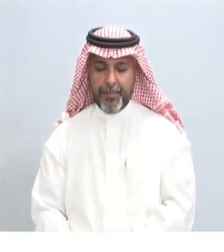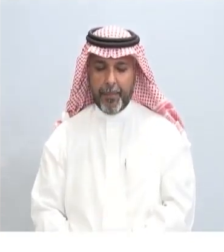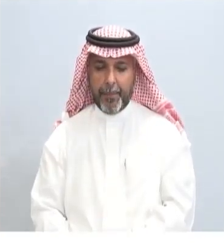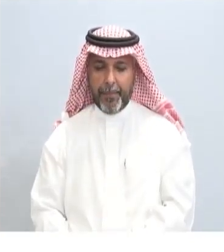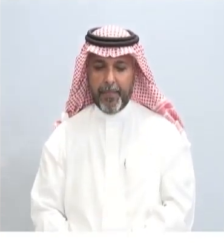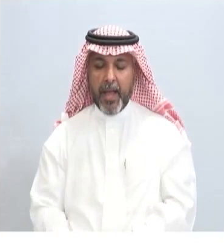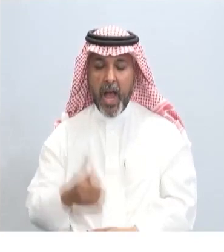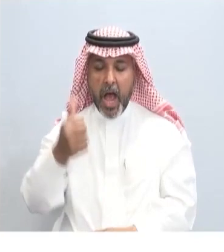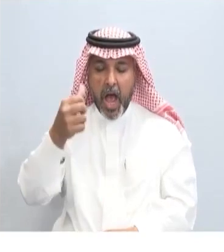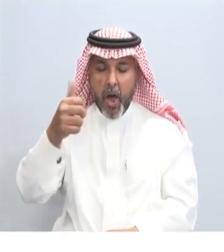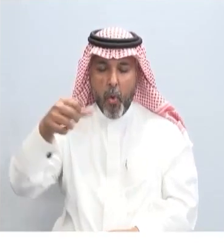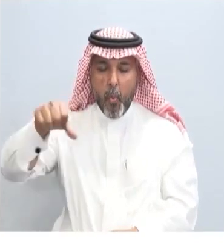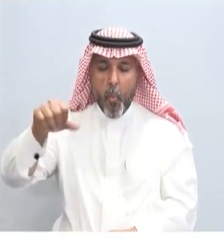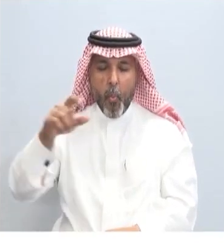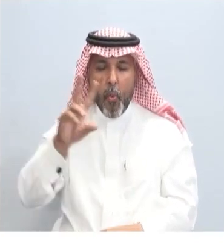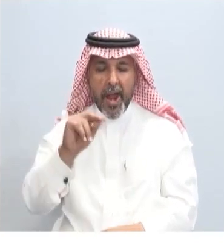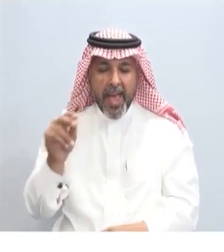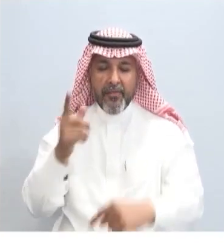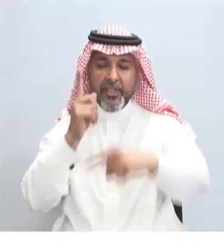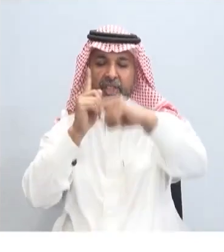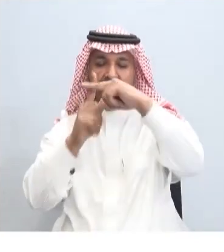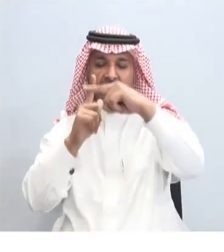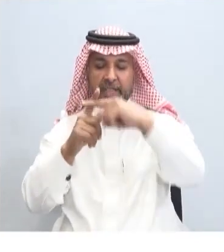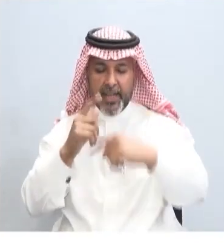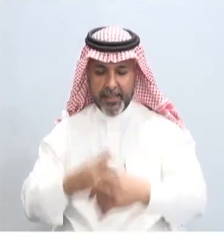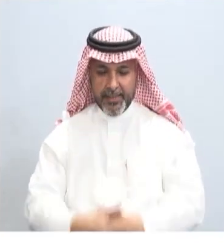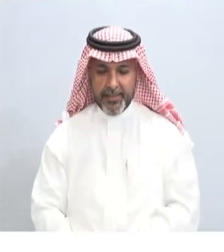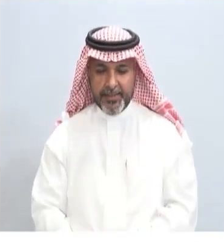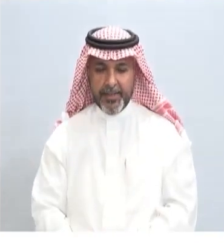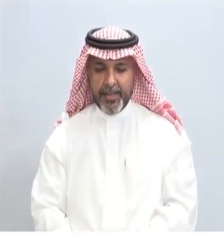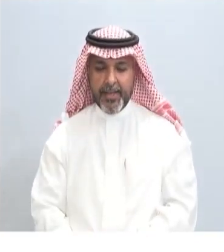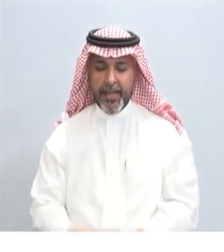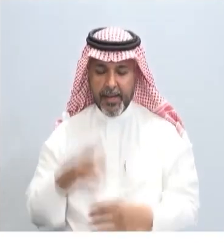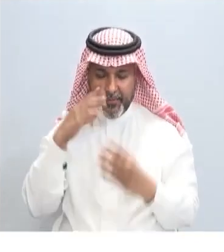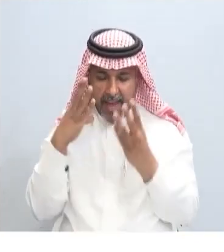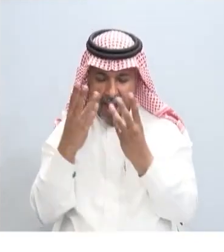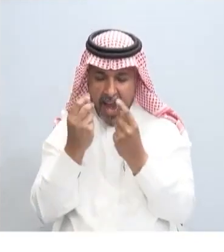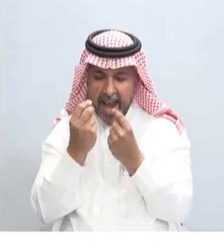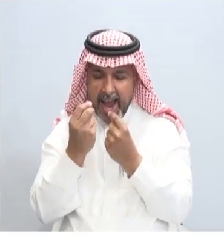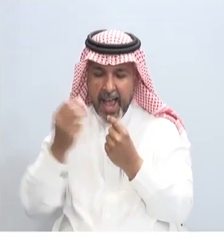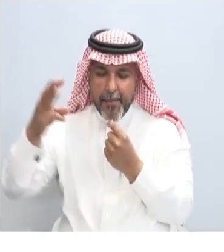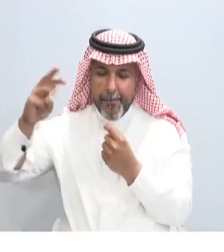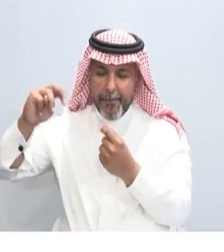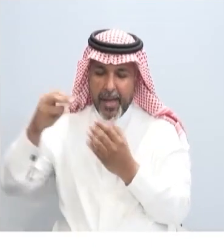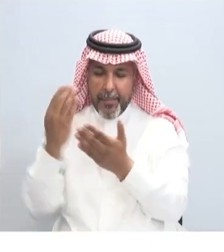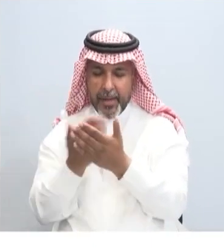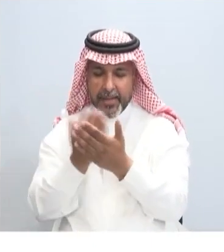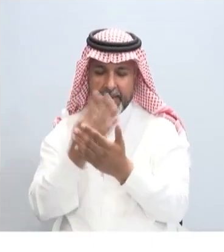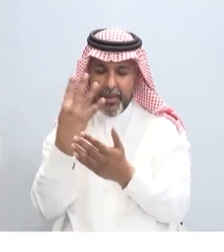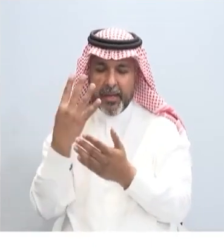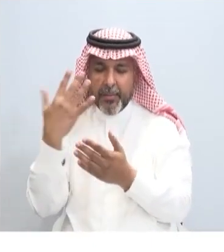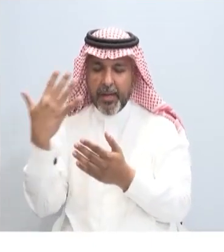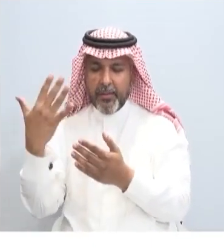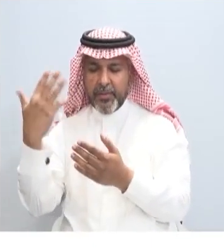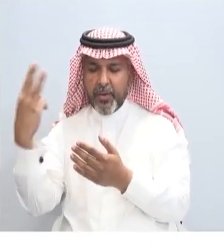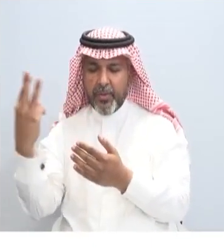بالجمع في العمليات فبالتالي الام احتمالها كم عندي لوحه بالالوان المائيه عندك 4 وخ وثلا